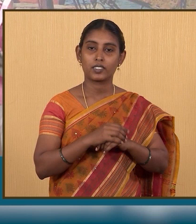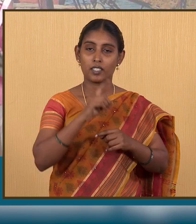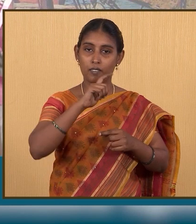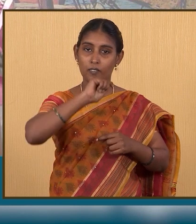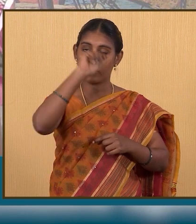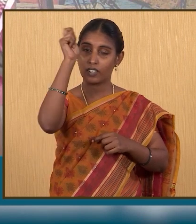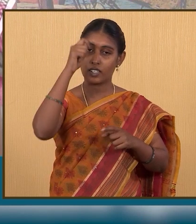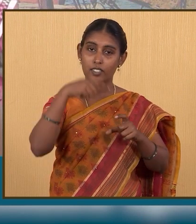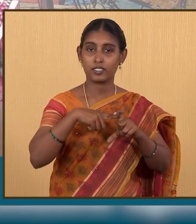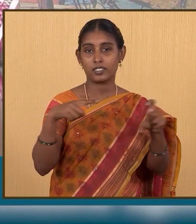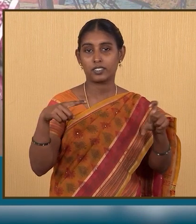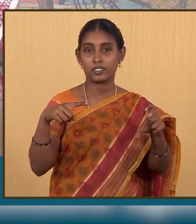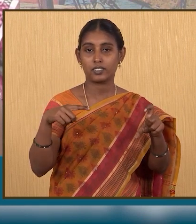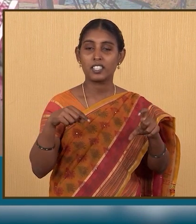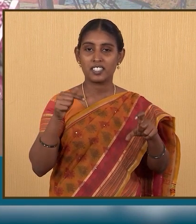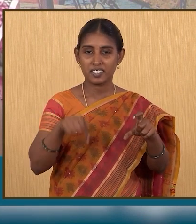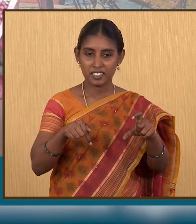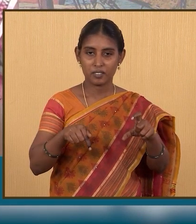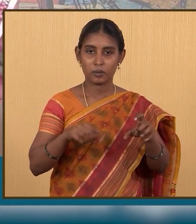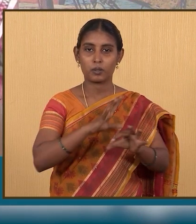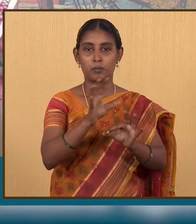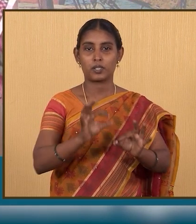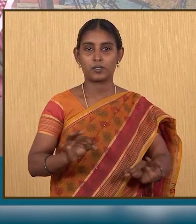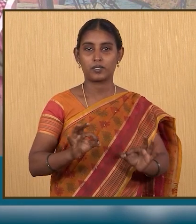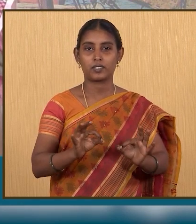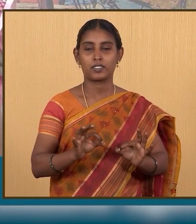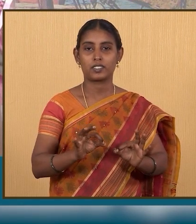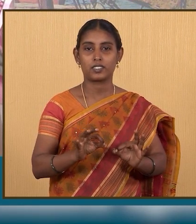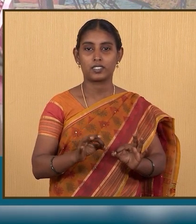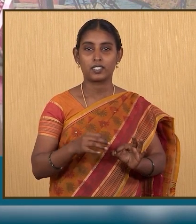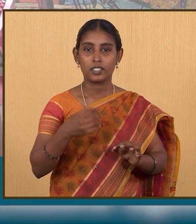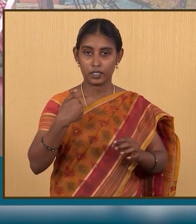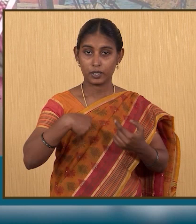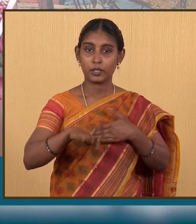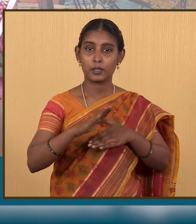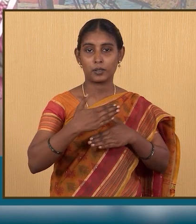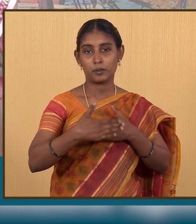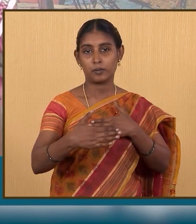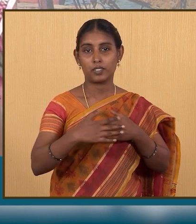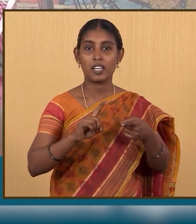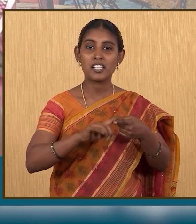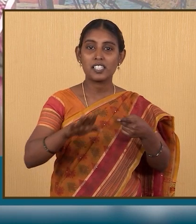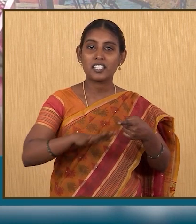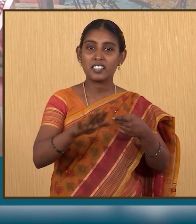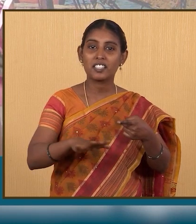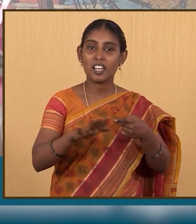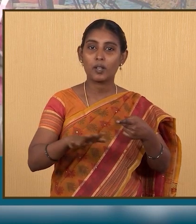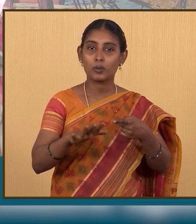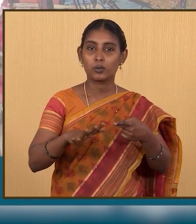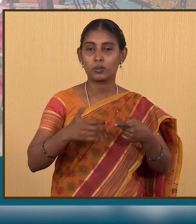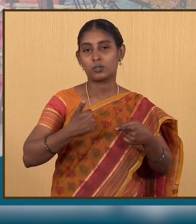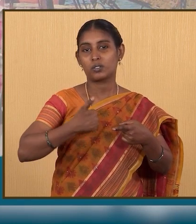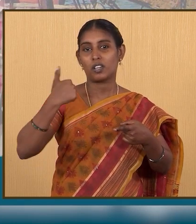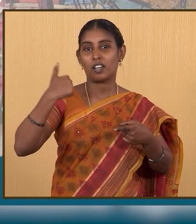வணிக குழுவோடைய ஆட்சி இதோட முடிவுக்கு வந்தது. இனிமே இங்கிலாந்து அரசோடைய நேரடி ஆட்சியில்